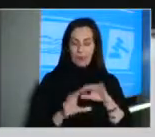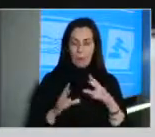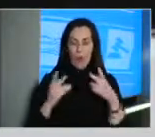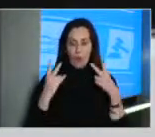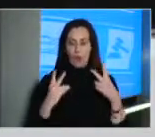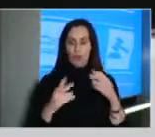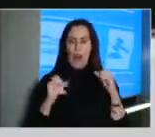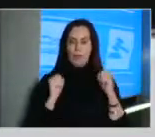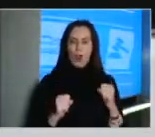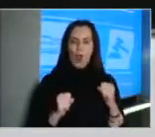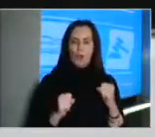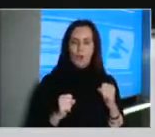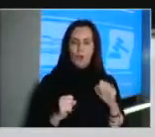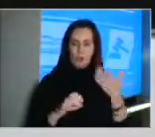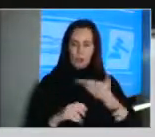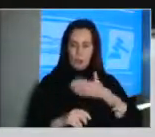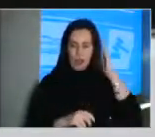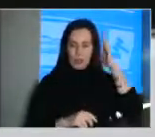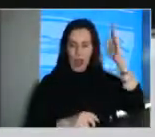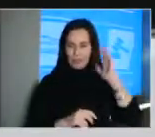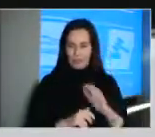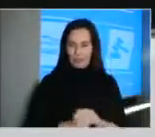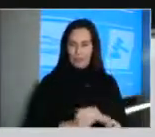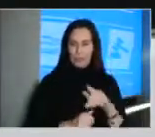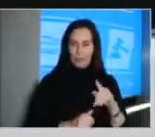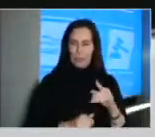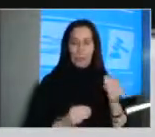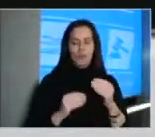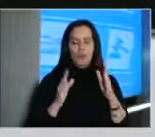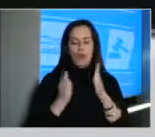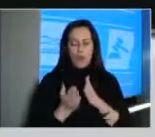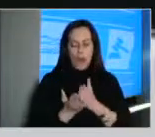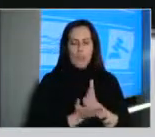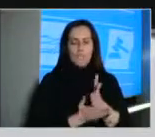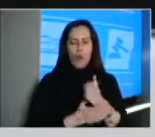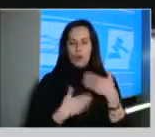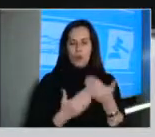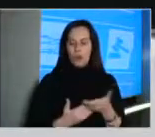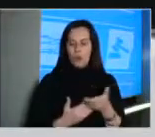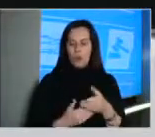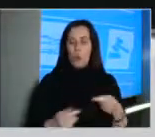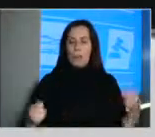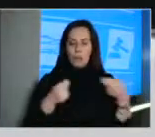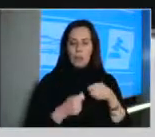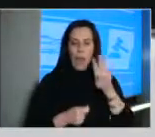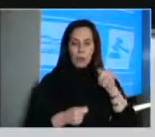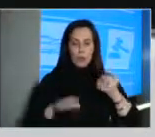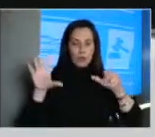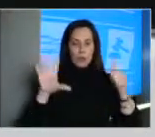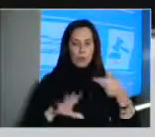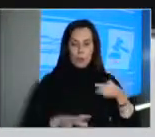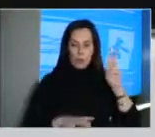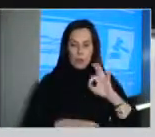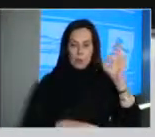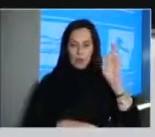חשוב לביטחון של מה שתקבל בעתיד. אוקיי. כי זה מרכיב קבוע. נכון. הוא נותן, א', הוא מסובסד, 4.86 זה הרבה יותר